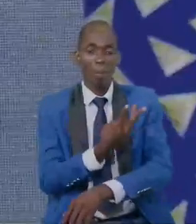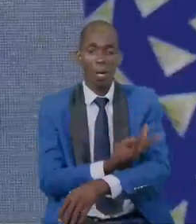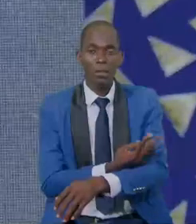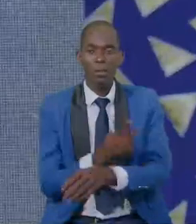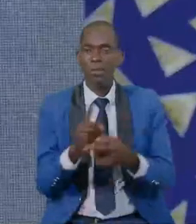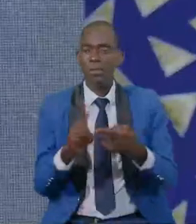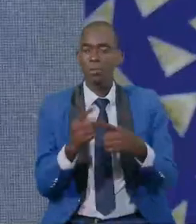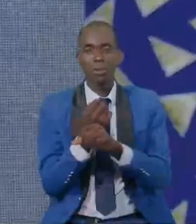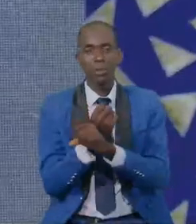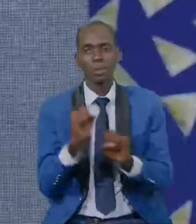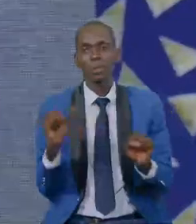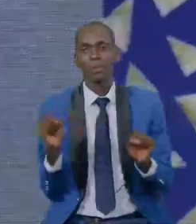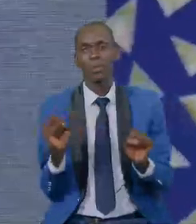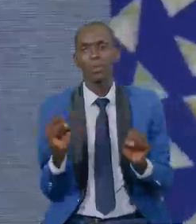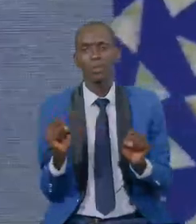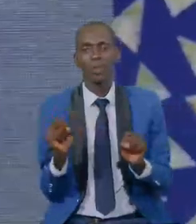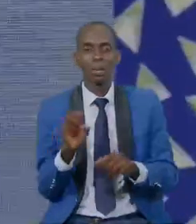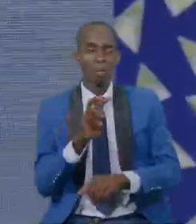il est puissant pour sauver,